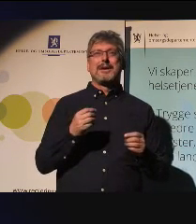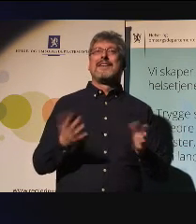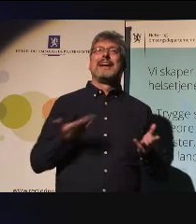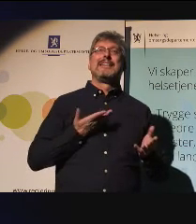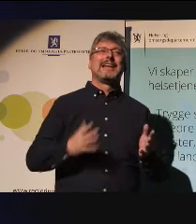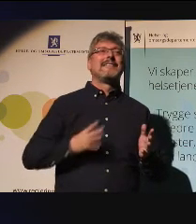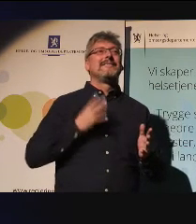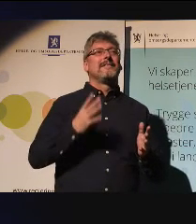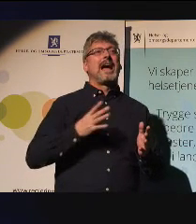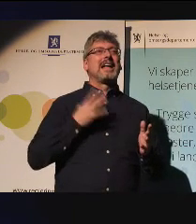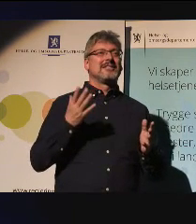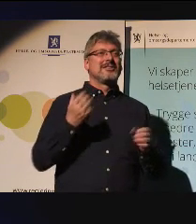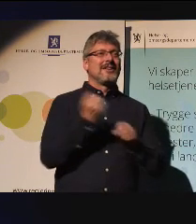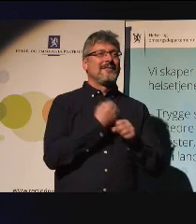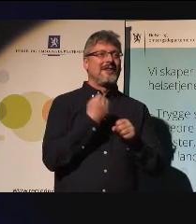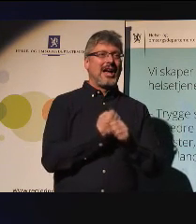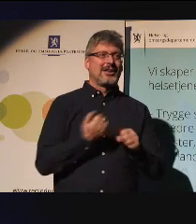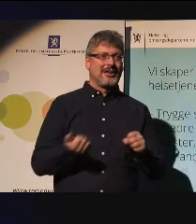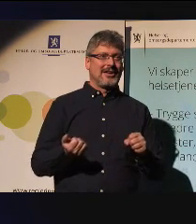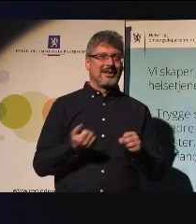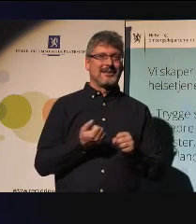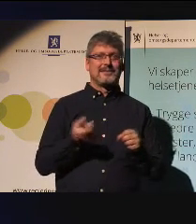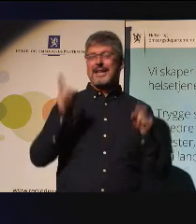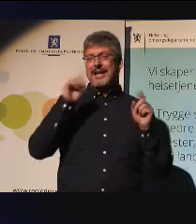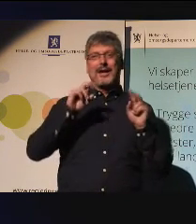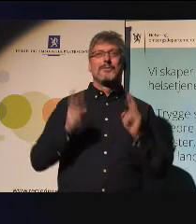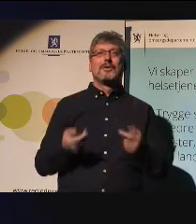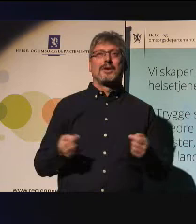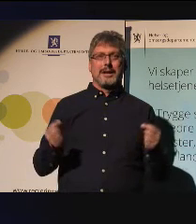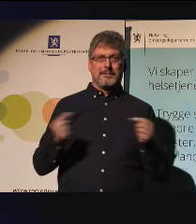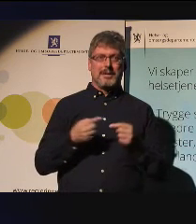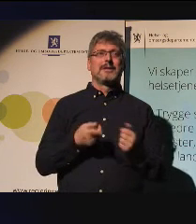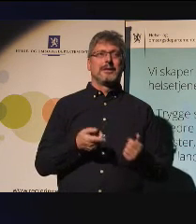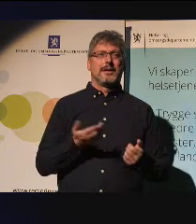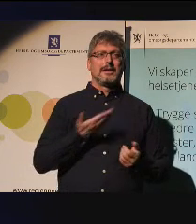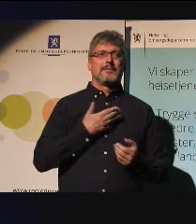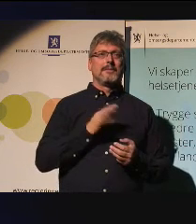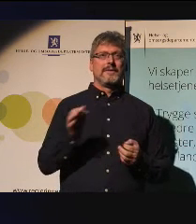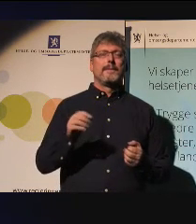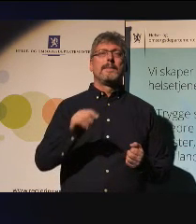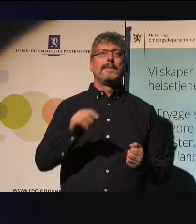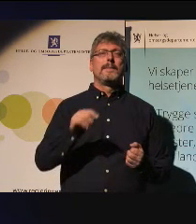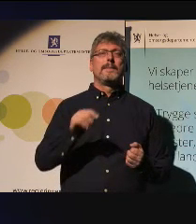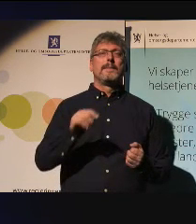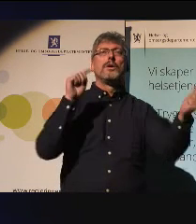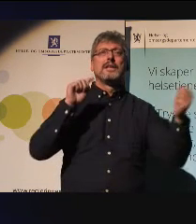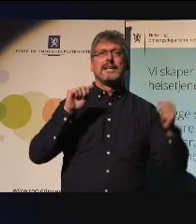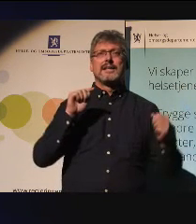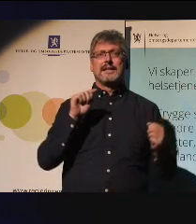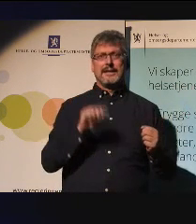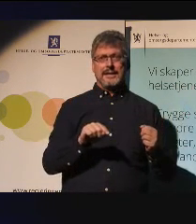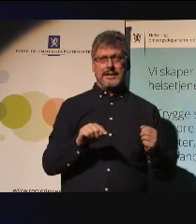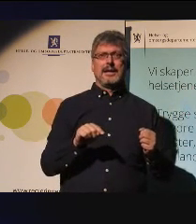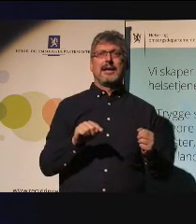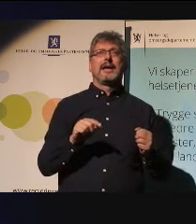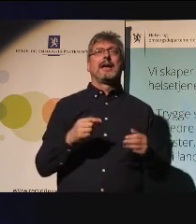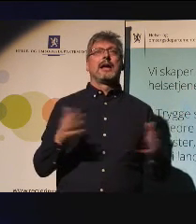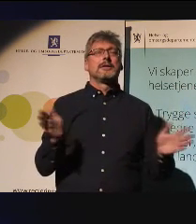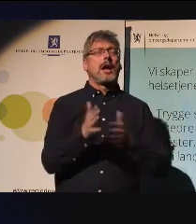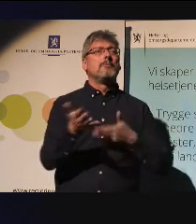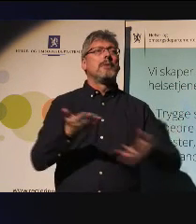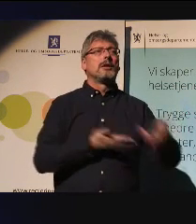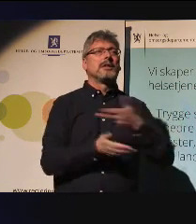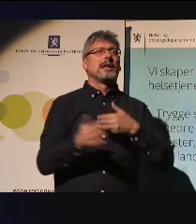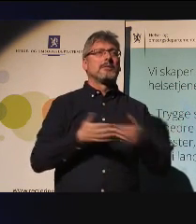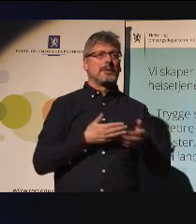det var vanskelig å bruke. Men det det ikke. For dette samvalg i praksis. Og vi nødt